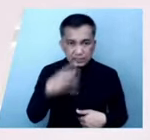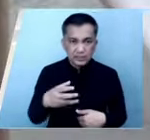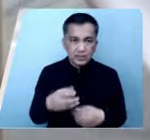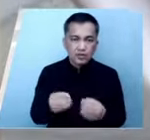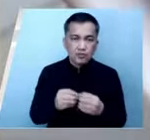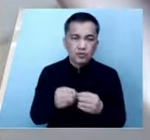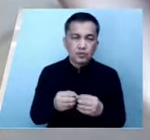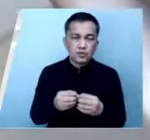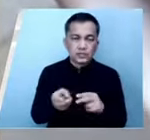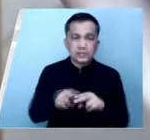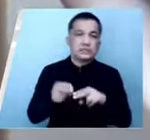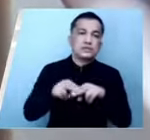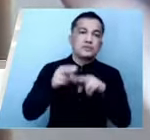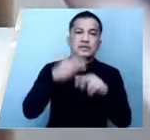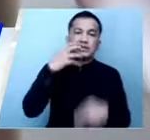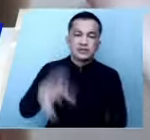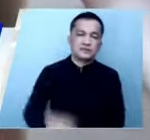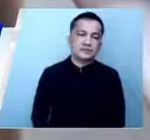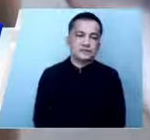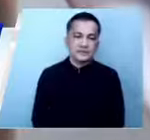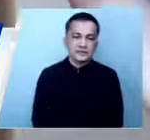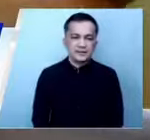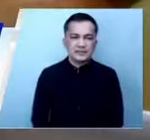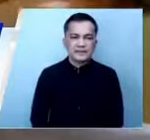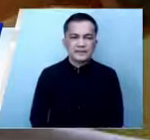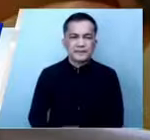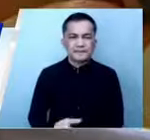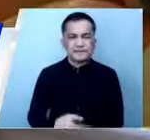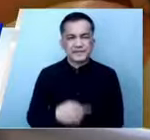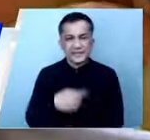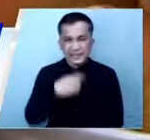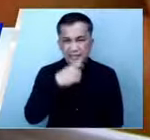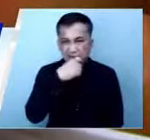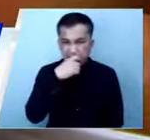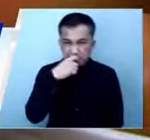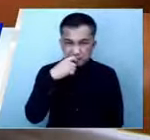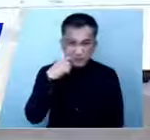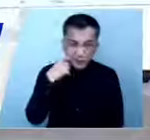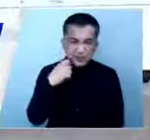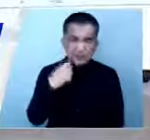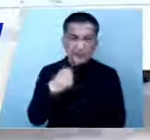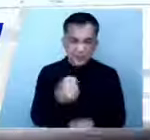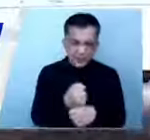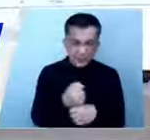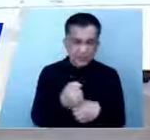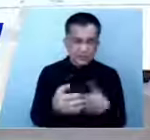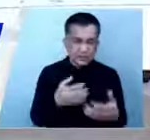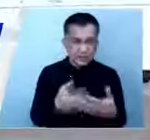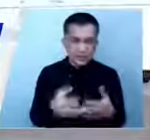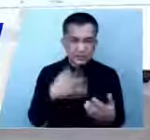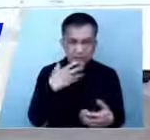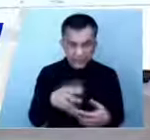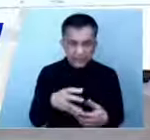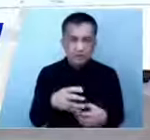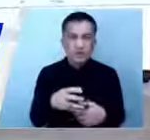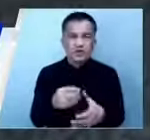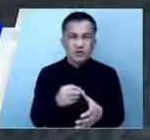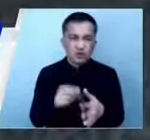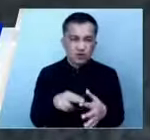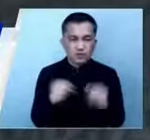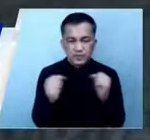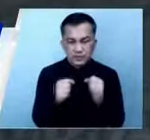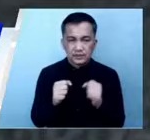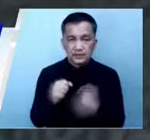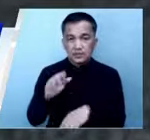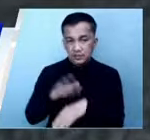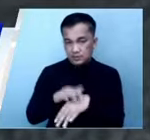tayo. Nakaka-dehydrate din daw ang kape, mainit man ito o malamig. Payo ng DOH, limitahan ang pag-inom ng